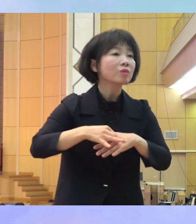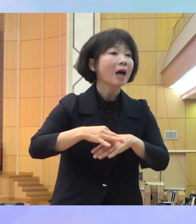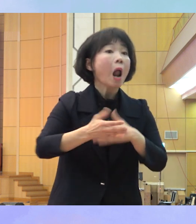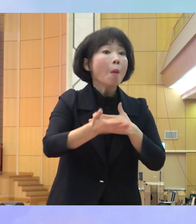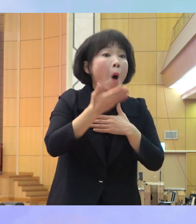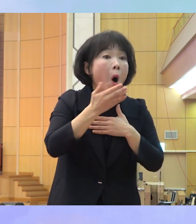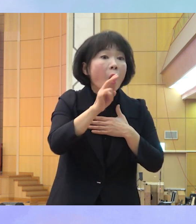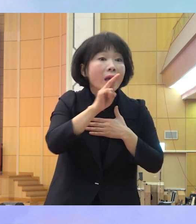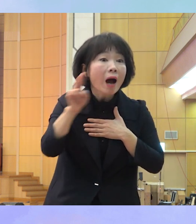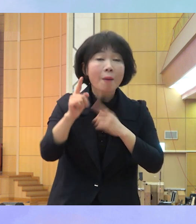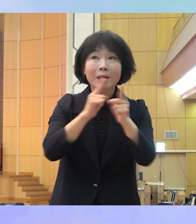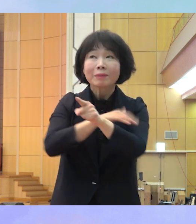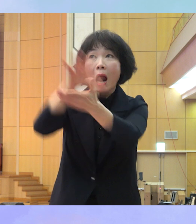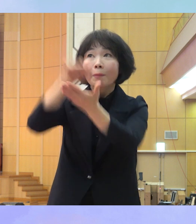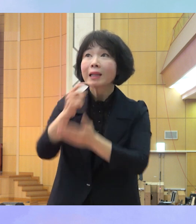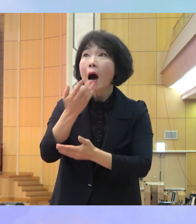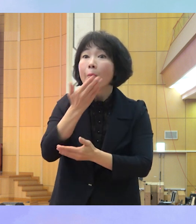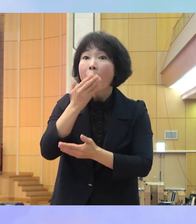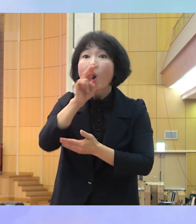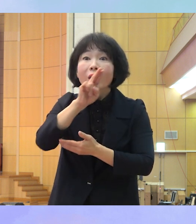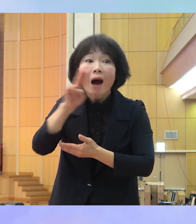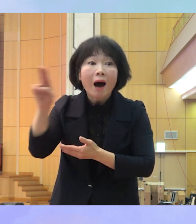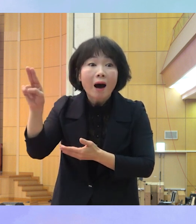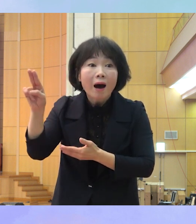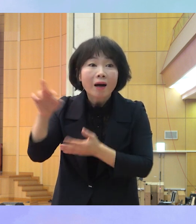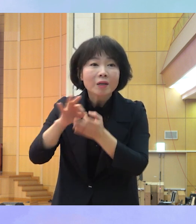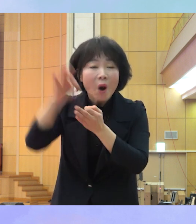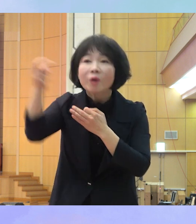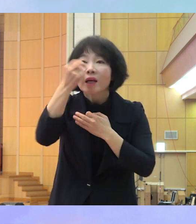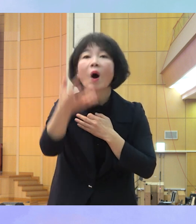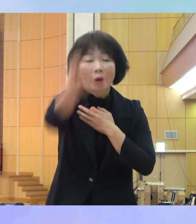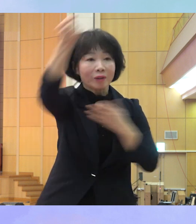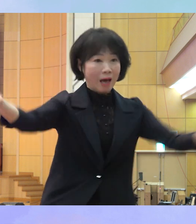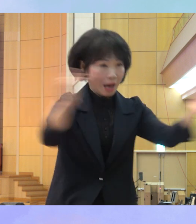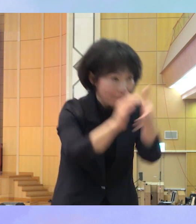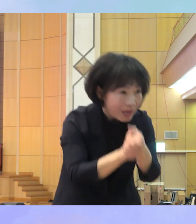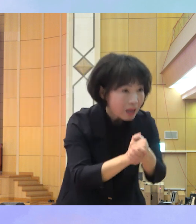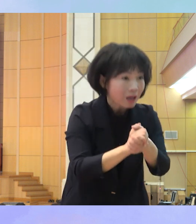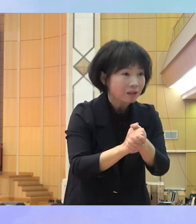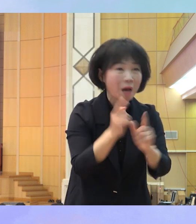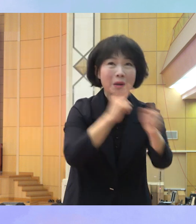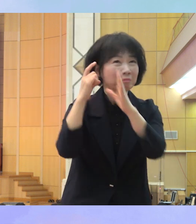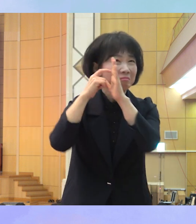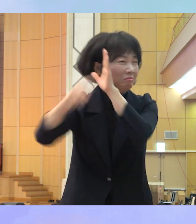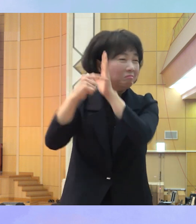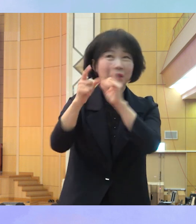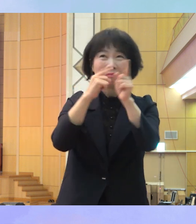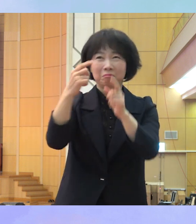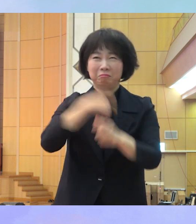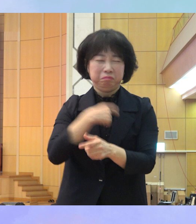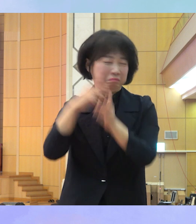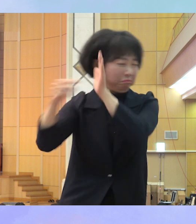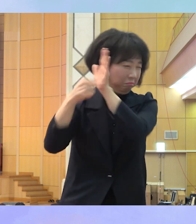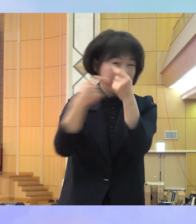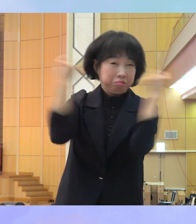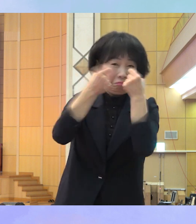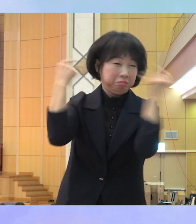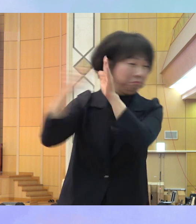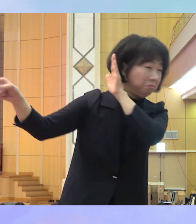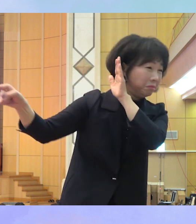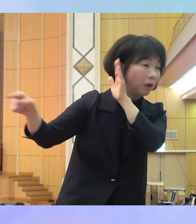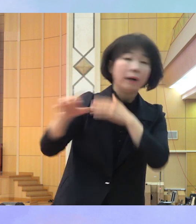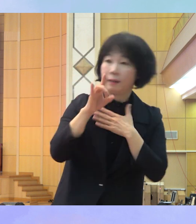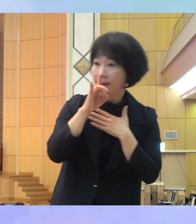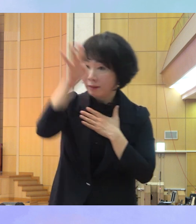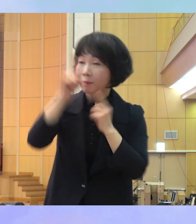이거. 이래서 기독교에서는 성찬식을 하는 거예요. 응? 이 성찬식 괜히 하는 게